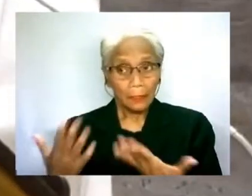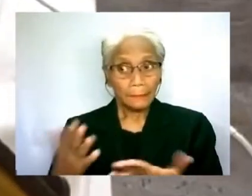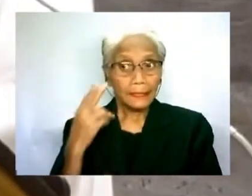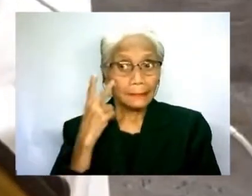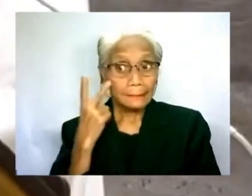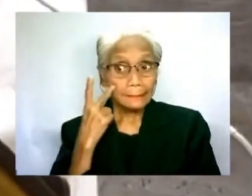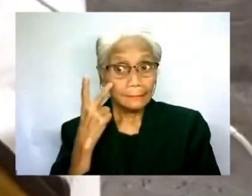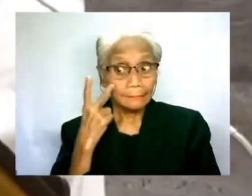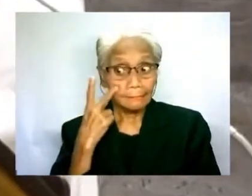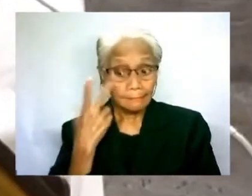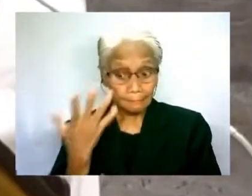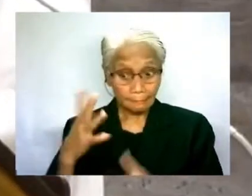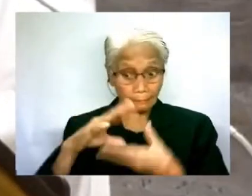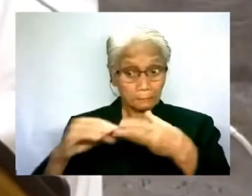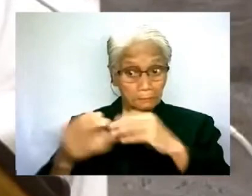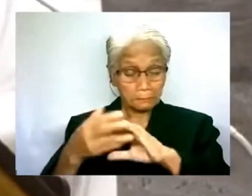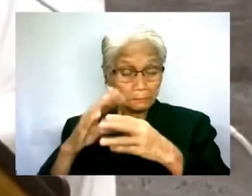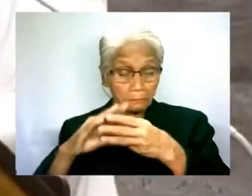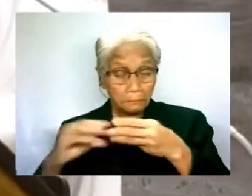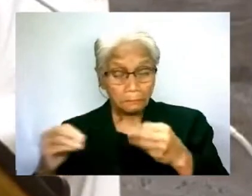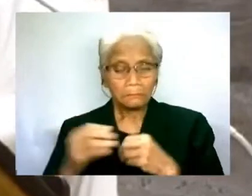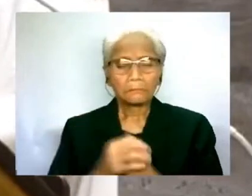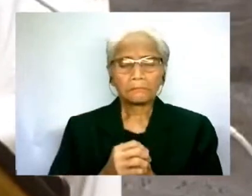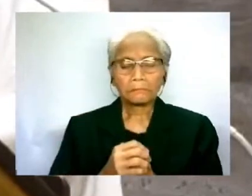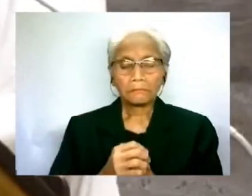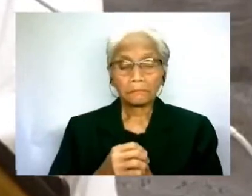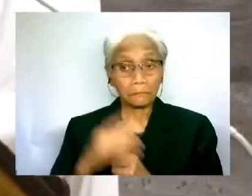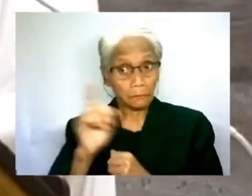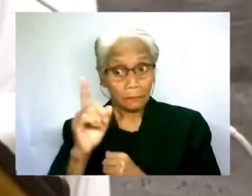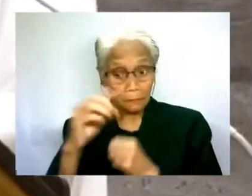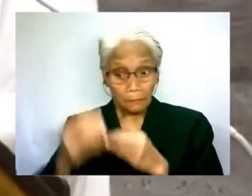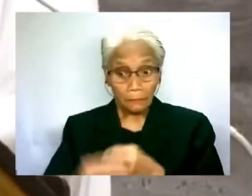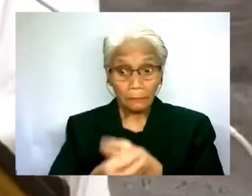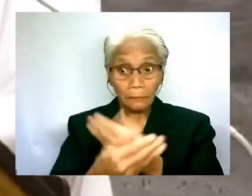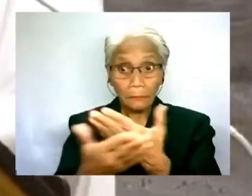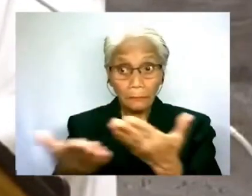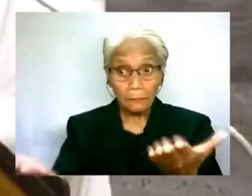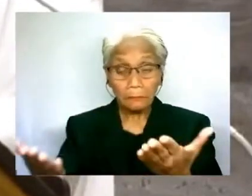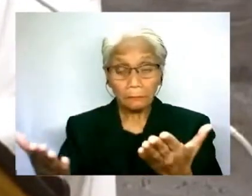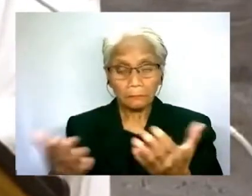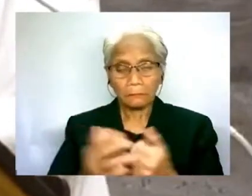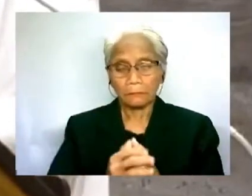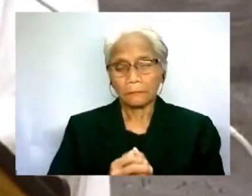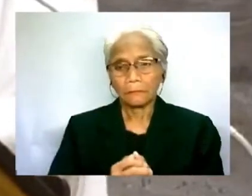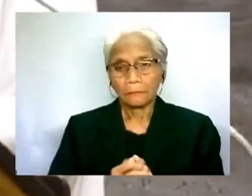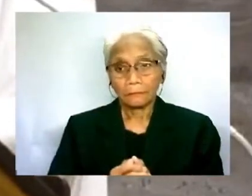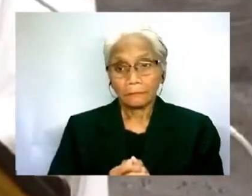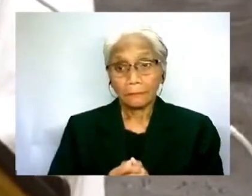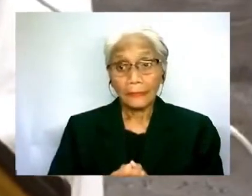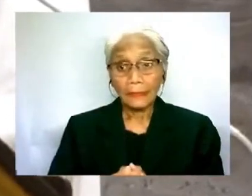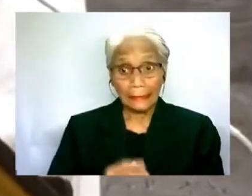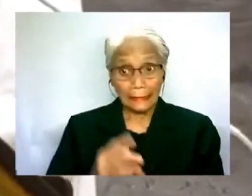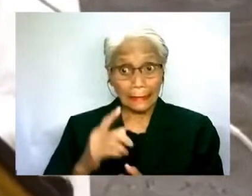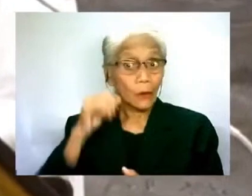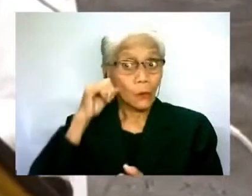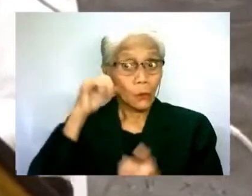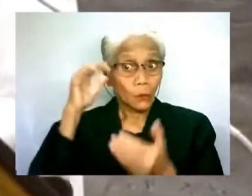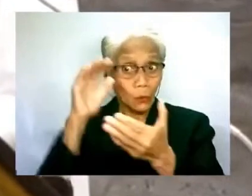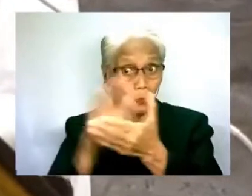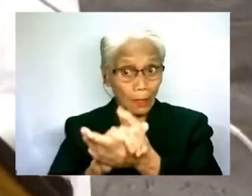kwento sa Biblia, ang ibinigay sa kanya ay isang asawa, si